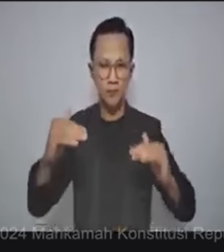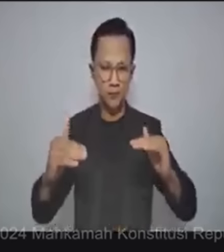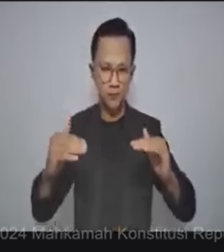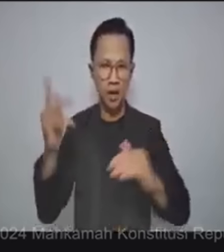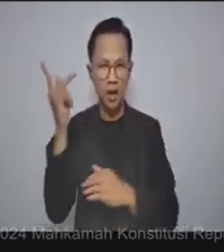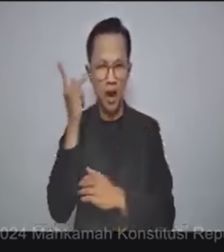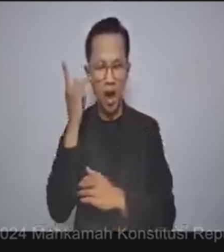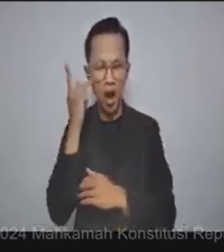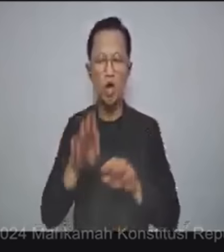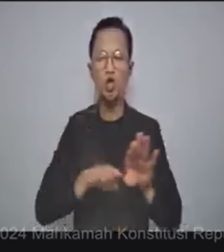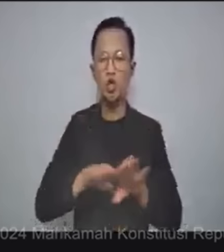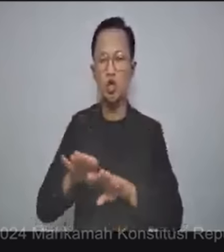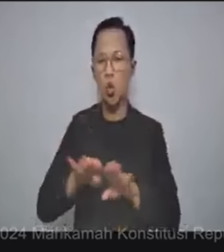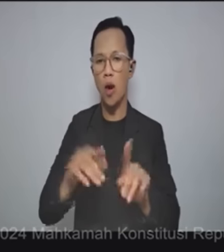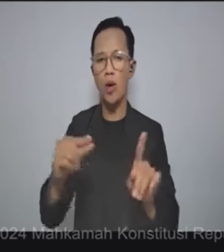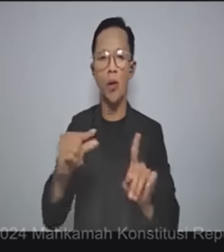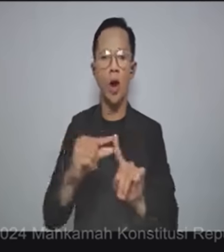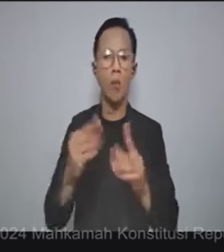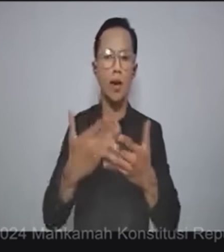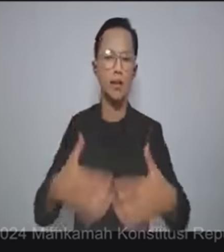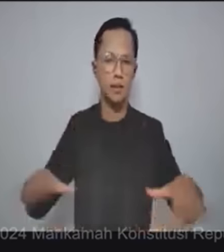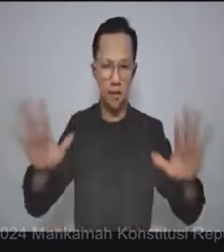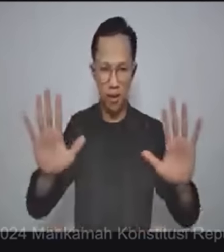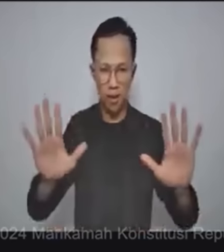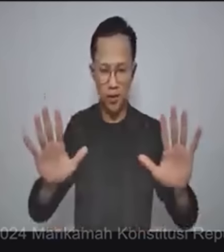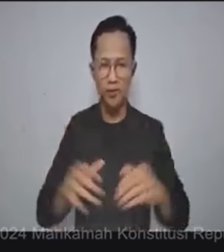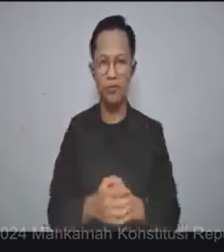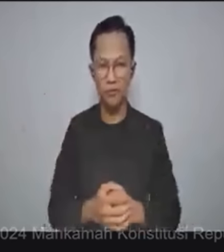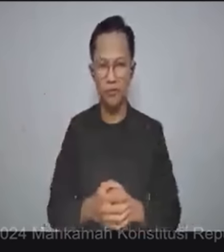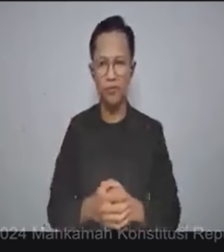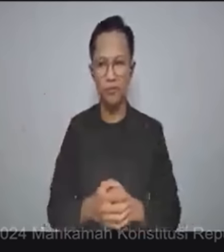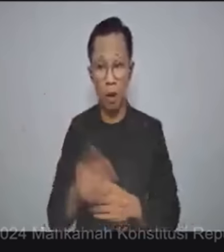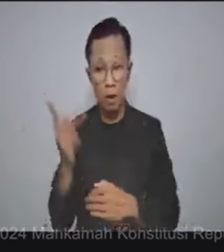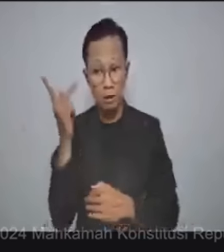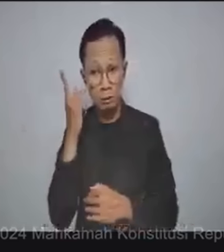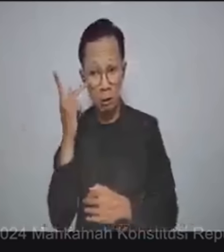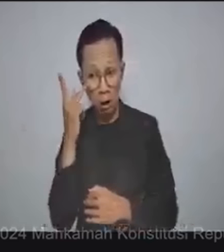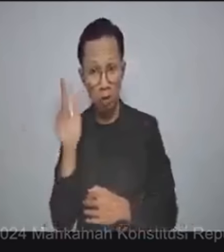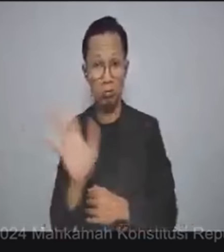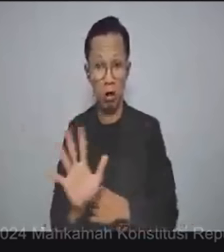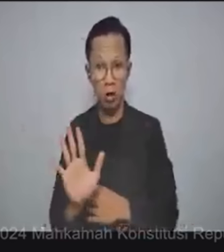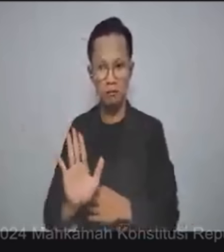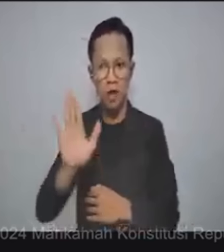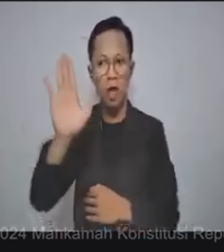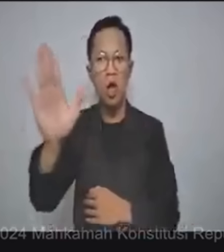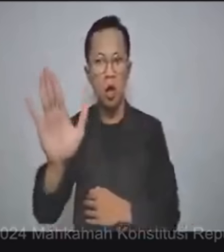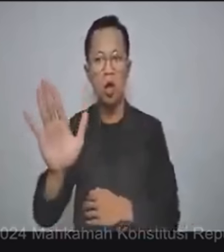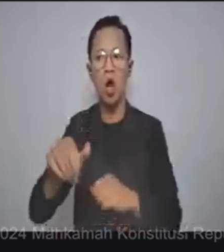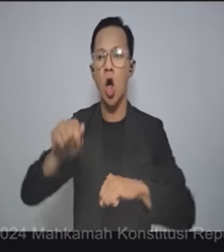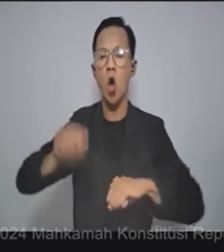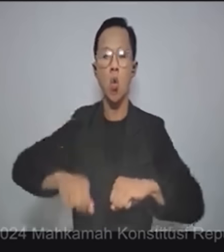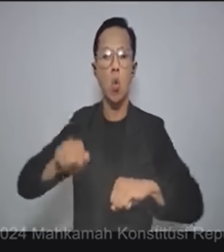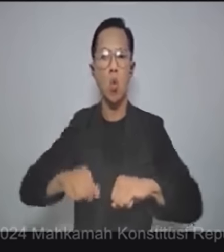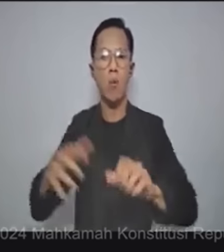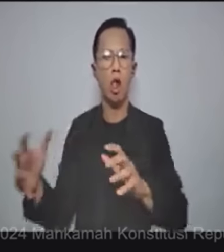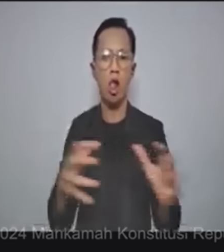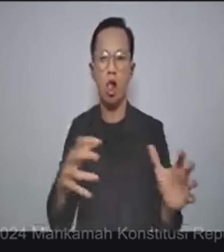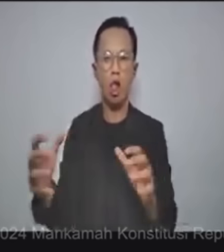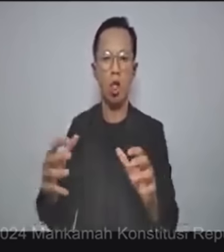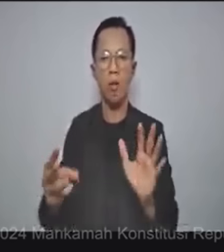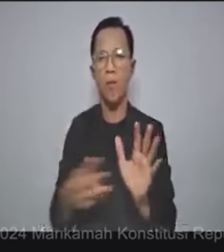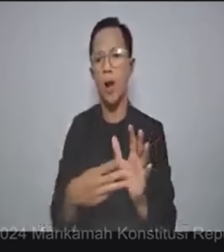jikalau ini tidak dilakukan maka akan terjadi tragedi berhukum dan berkonstitusi di negara hukum